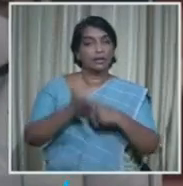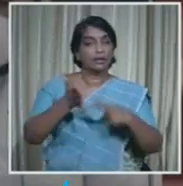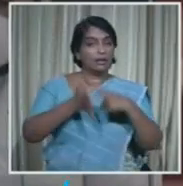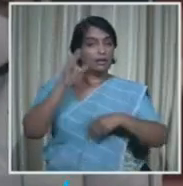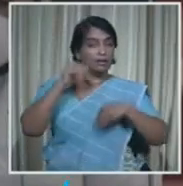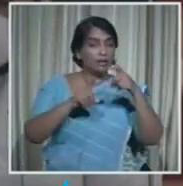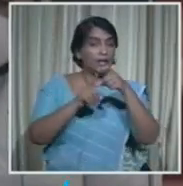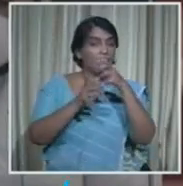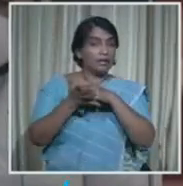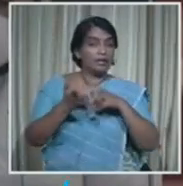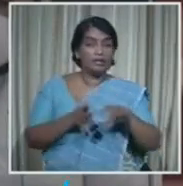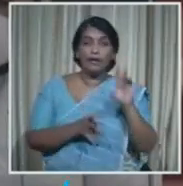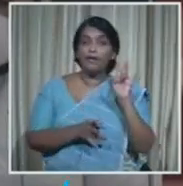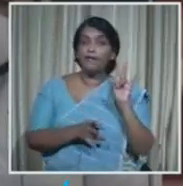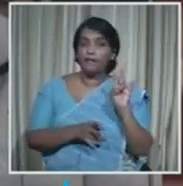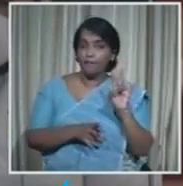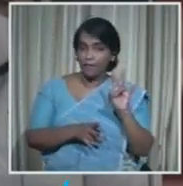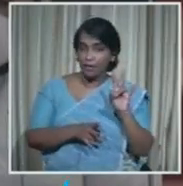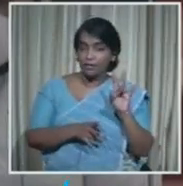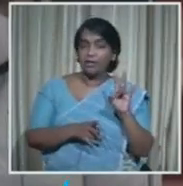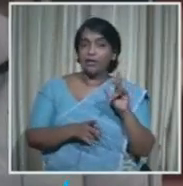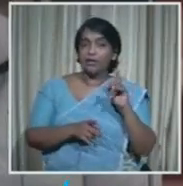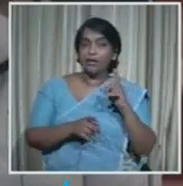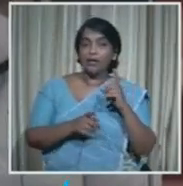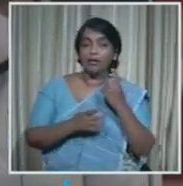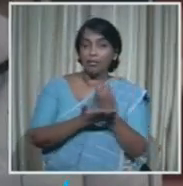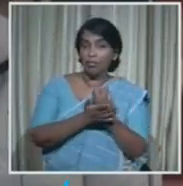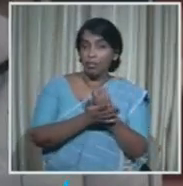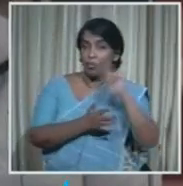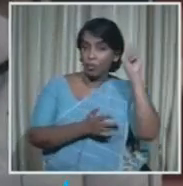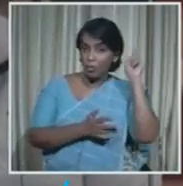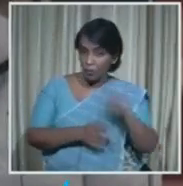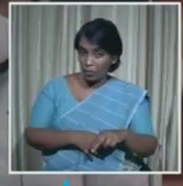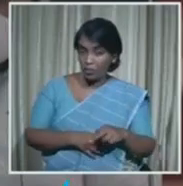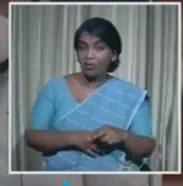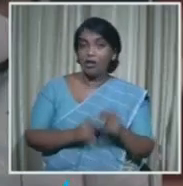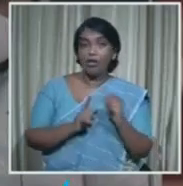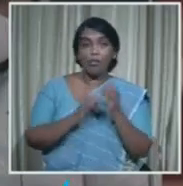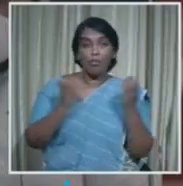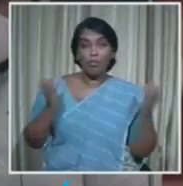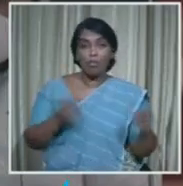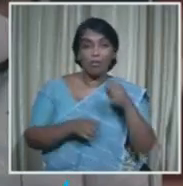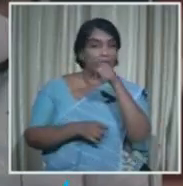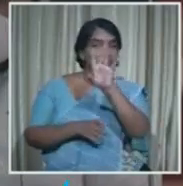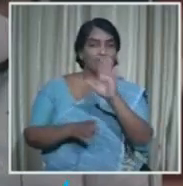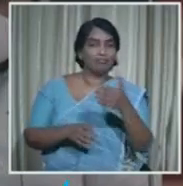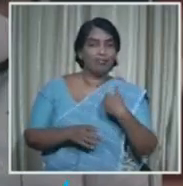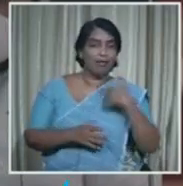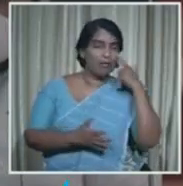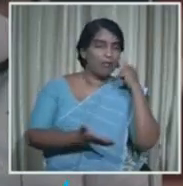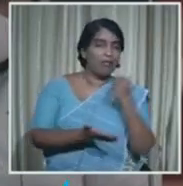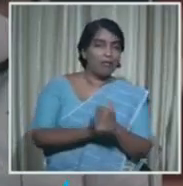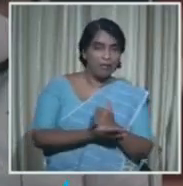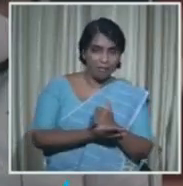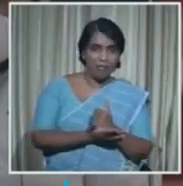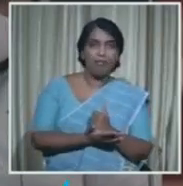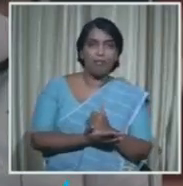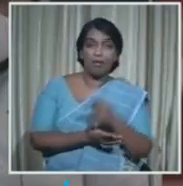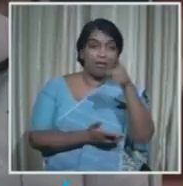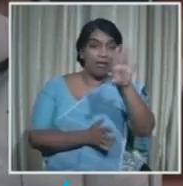ke visipaheng. Podo jangan peramunah dina wanda polon naru yang umpat awada api tamaru naki lemang abiyoga karno.